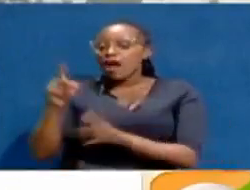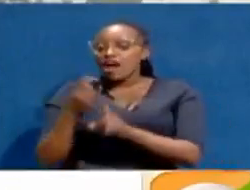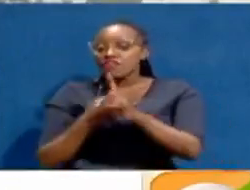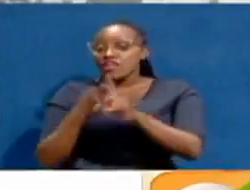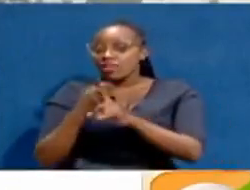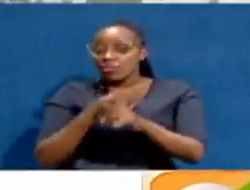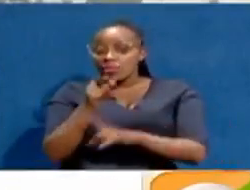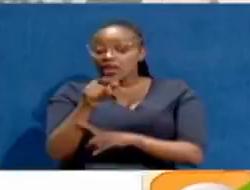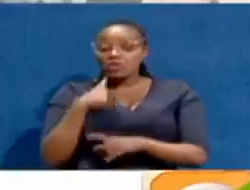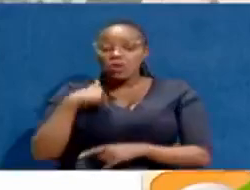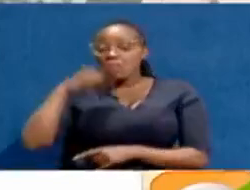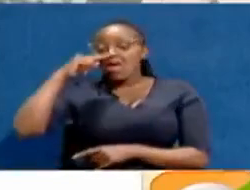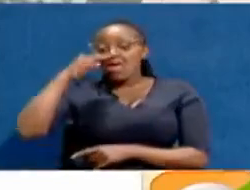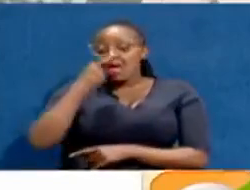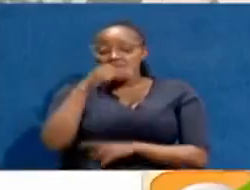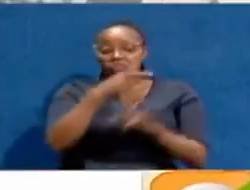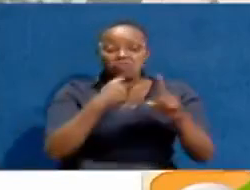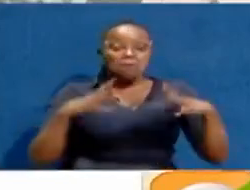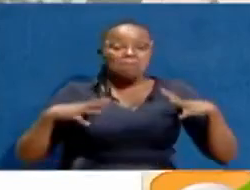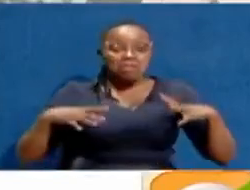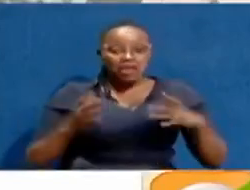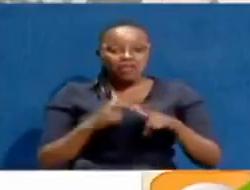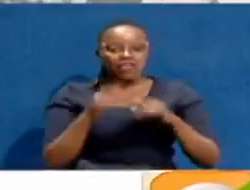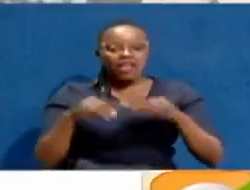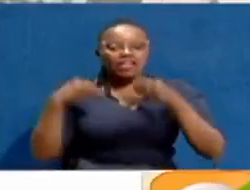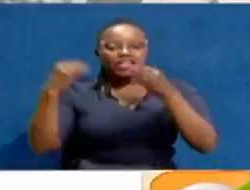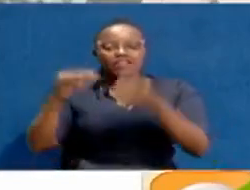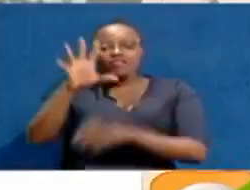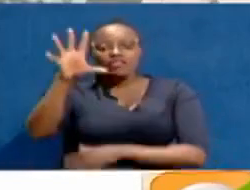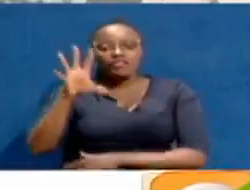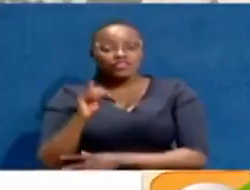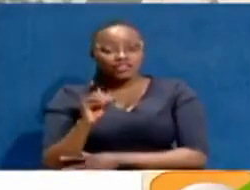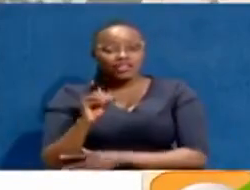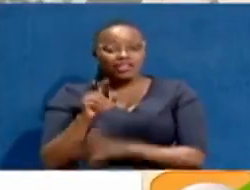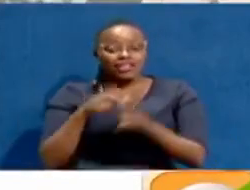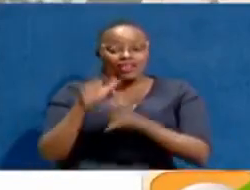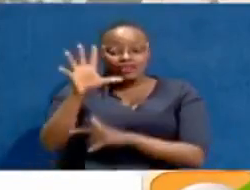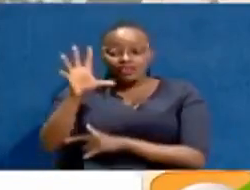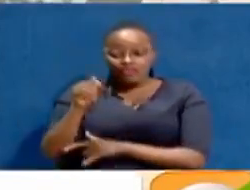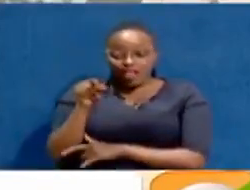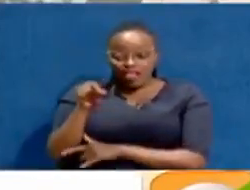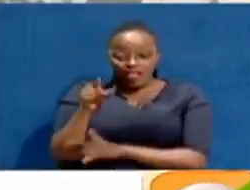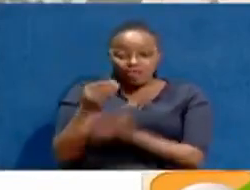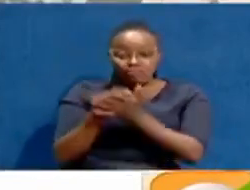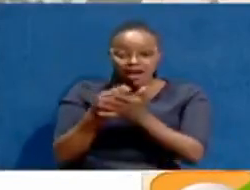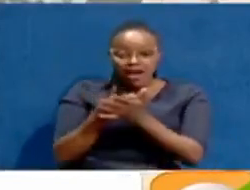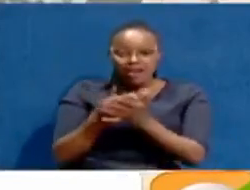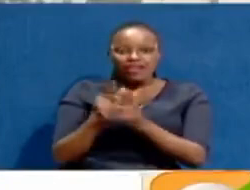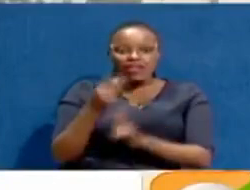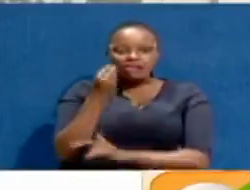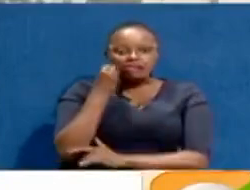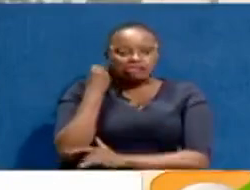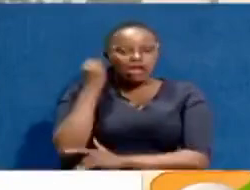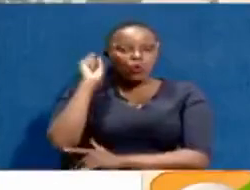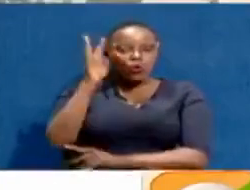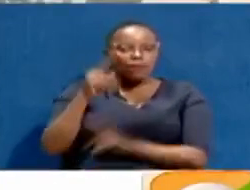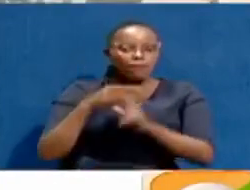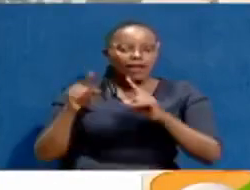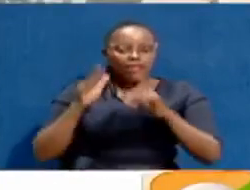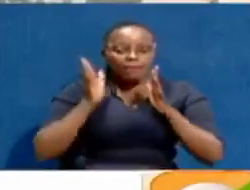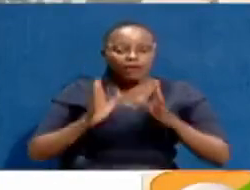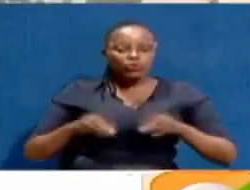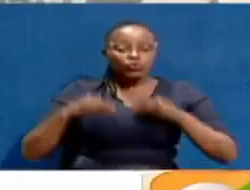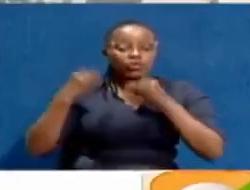viazi. Wewe mbona umeboeka? Wenzako ametoka break, anampatia 50. Sasa ile 50 atakula, lakini yule mwenye kuitoa